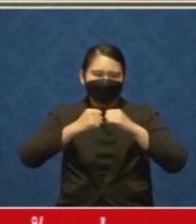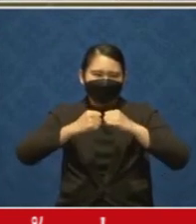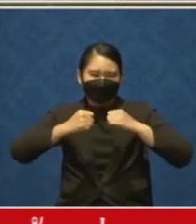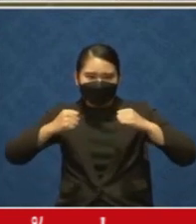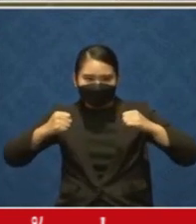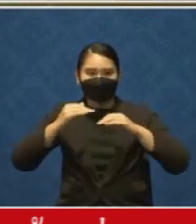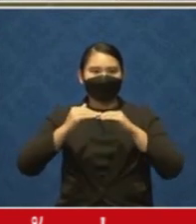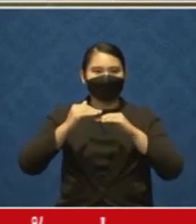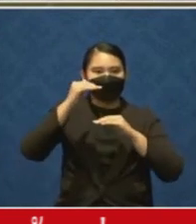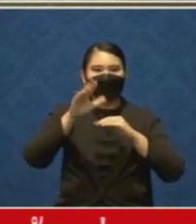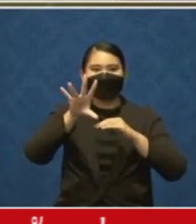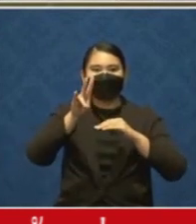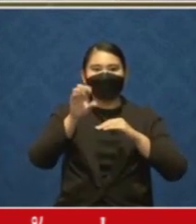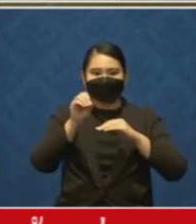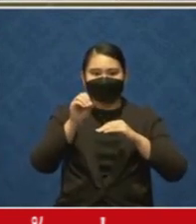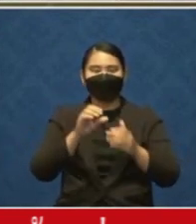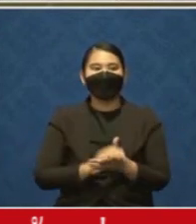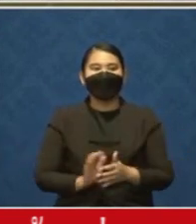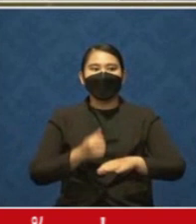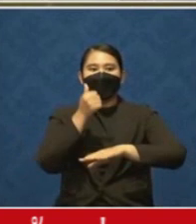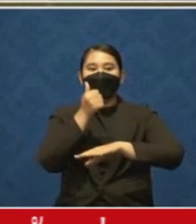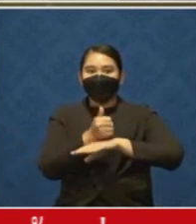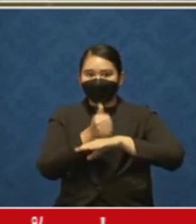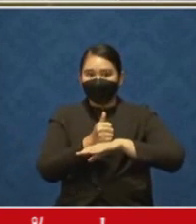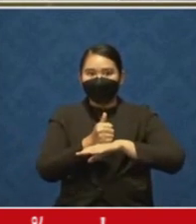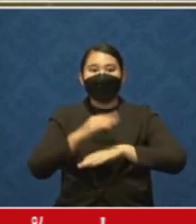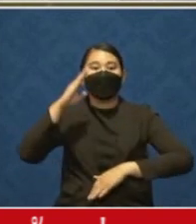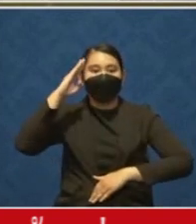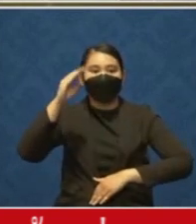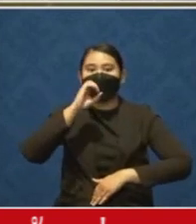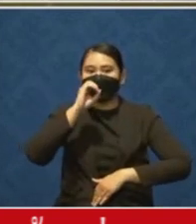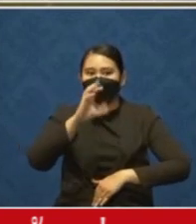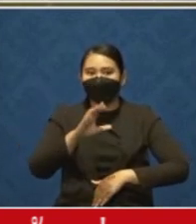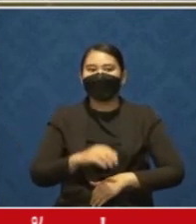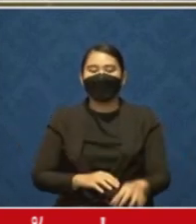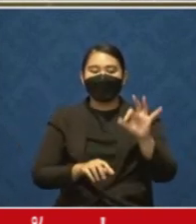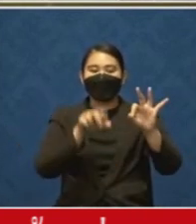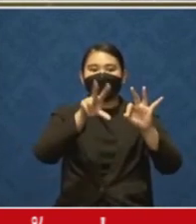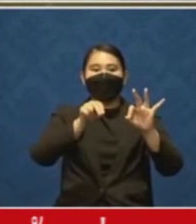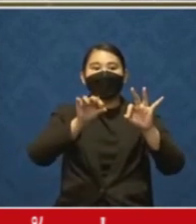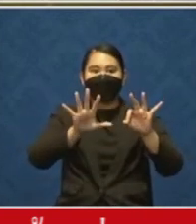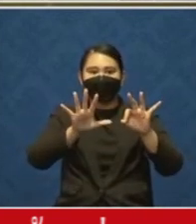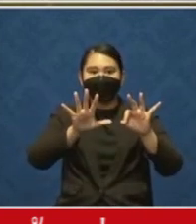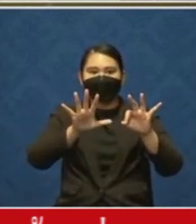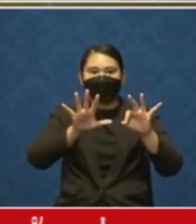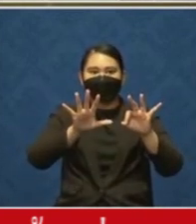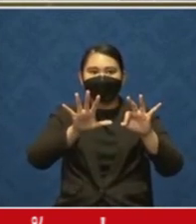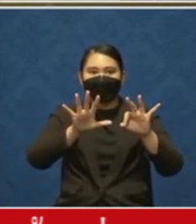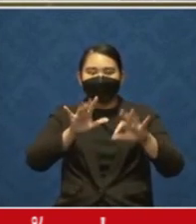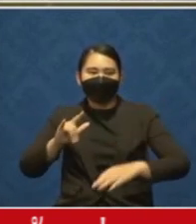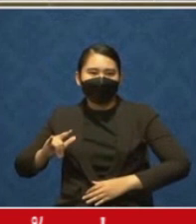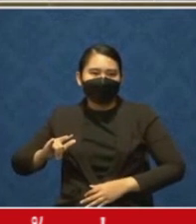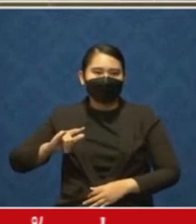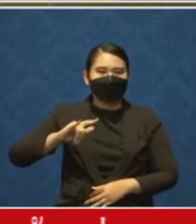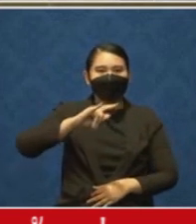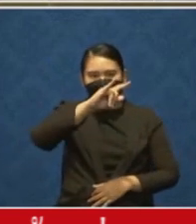170ผบ.ทอ.ย้ำ F-35 นำทัพฟ้าหลุดพ้นภัยคุกค